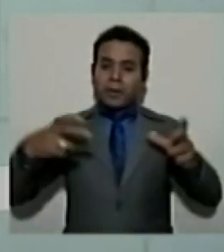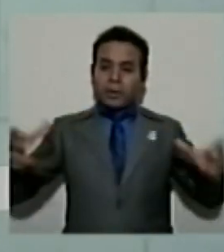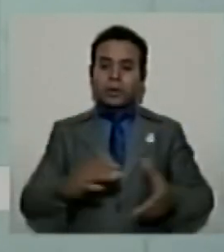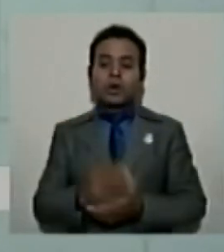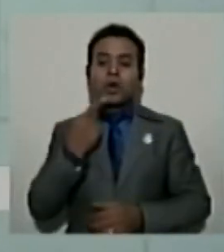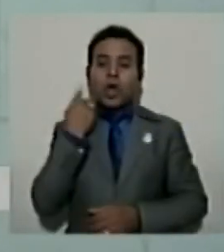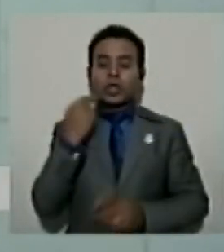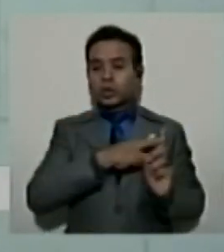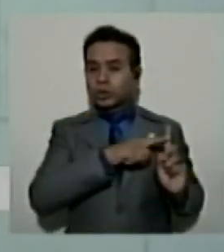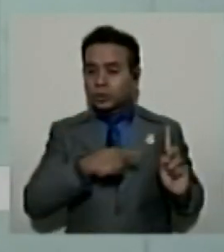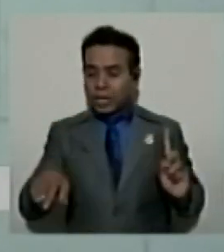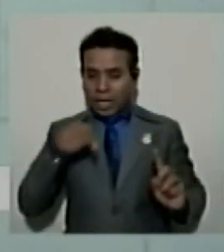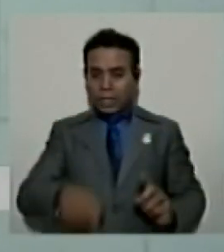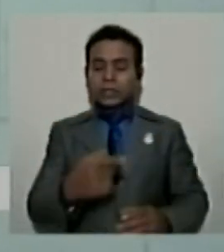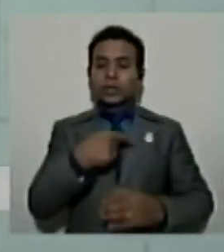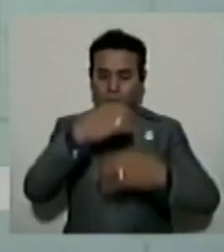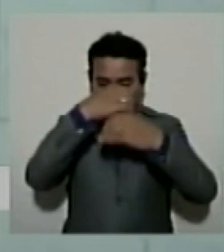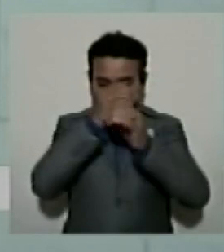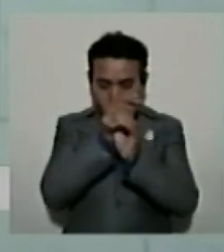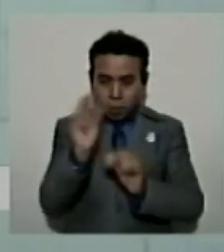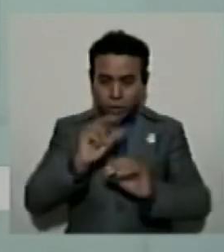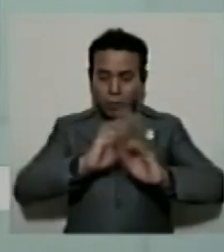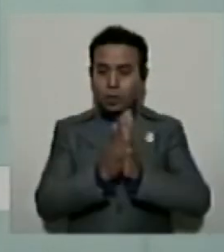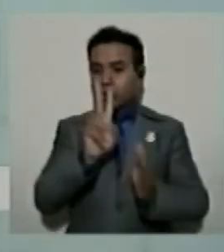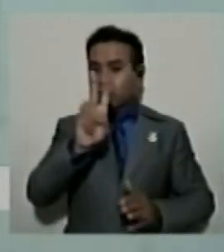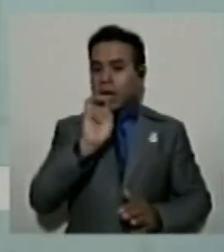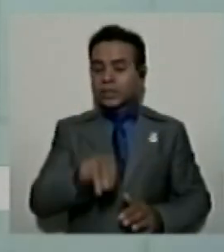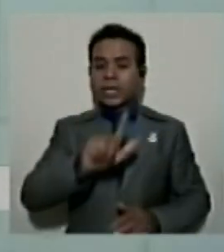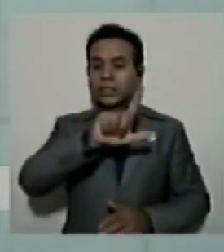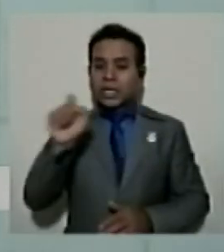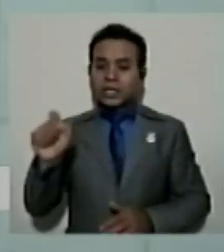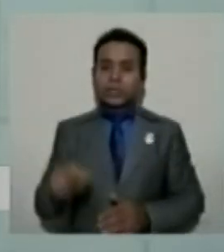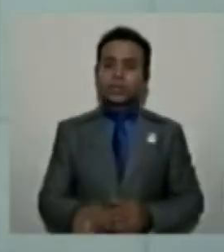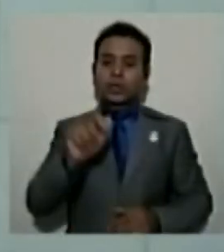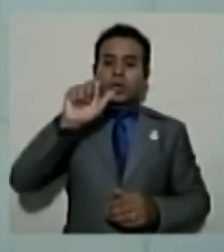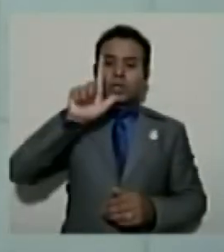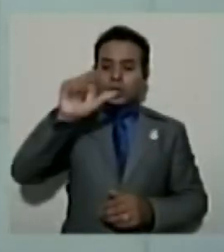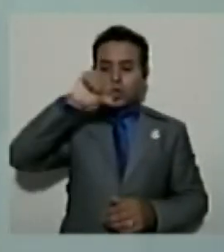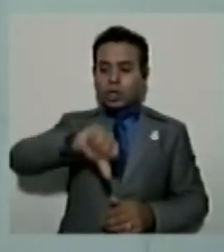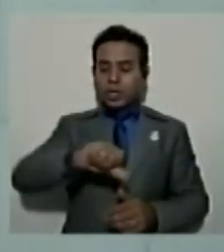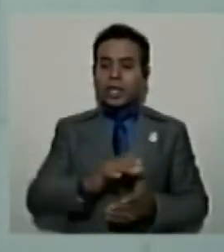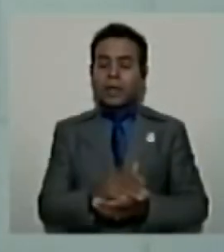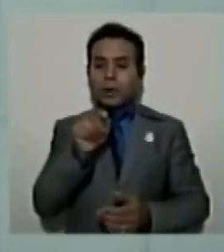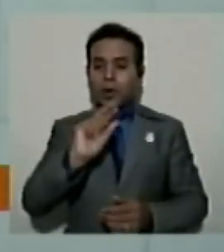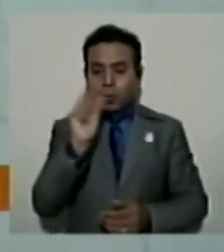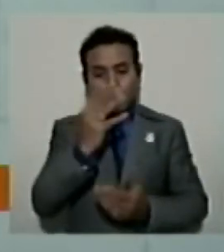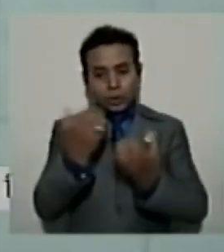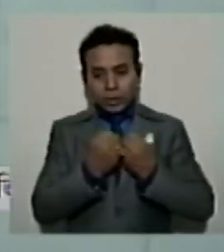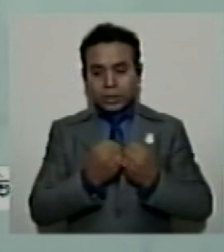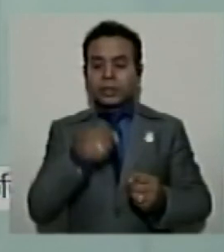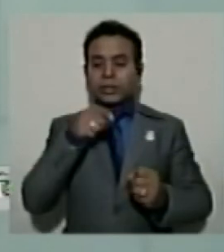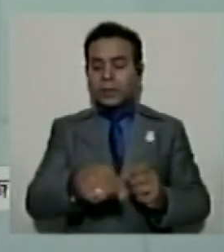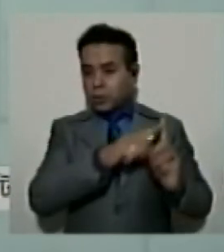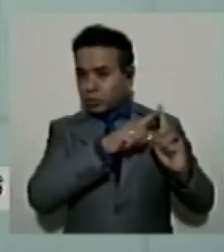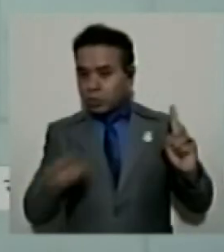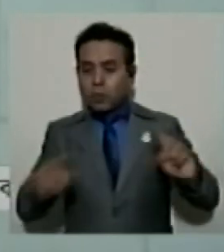2779টি নমুনা এবং এ পর্যন্ত আমরা পরীক্ষা করেছি 26604টি নমুনা। যে নমুনা